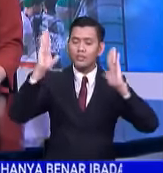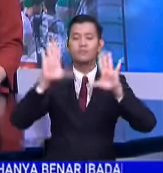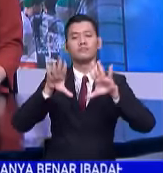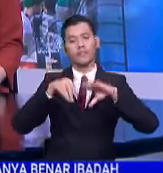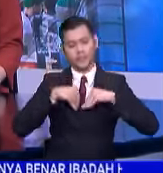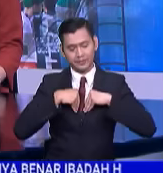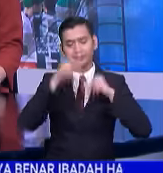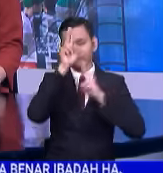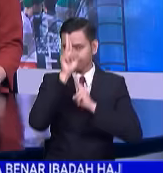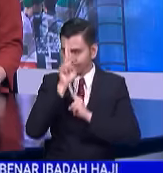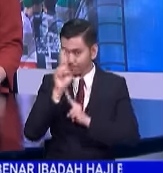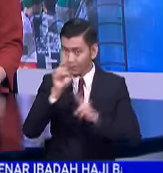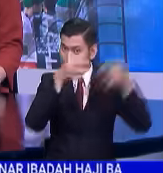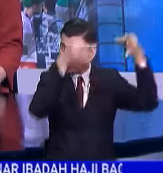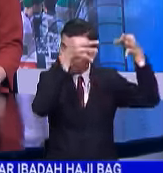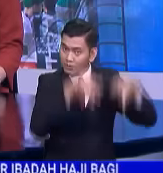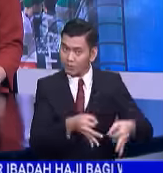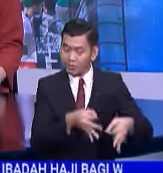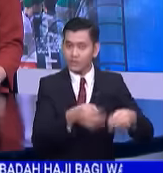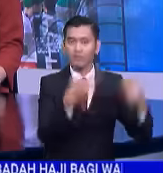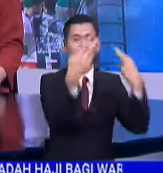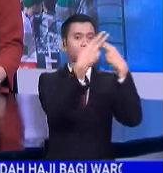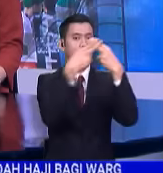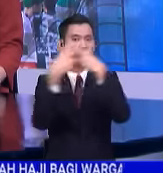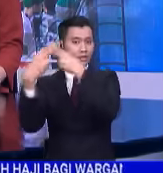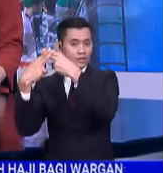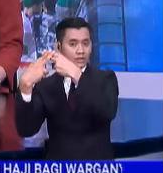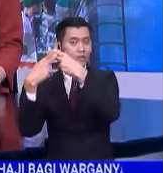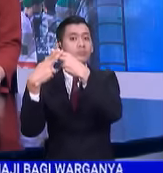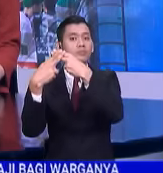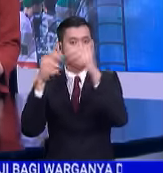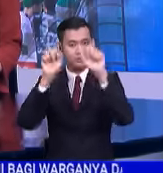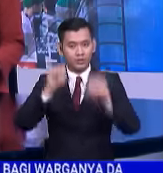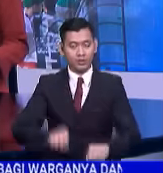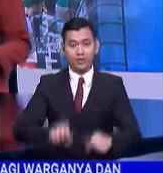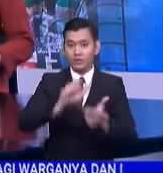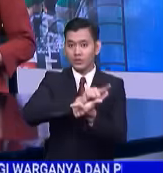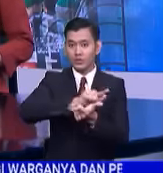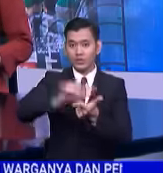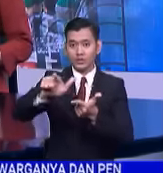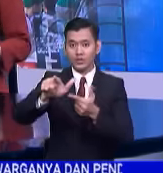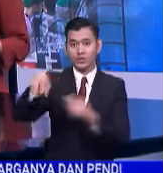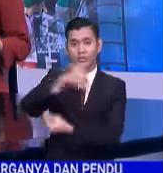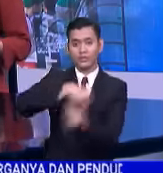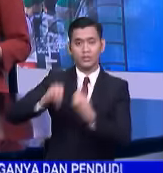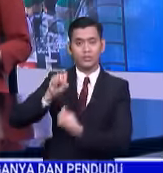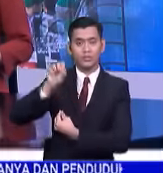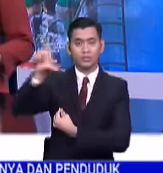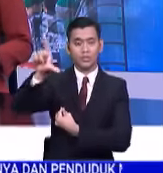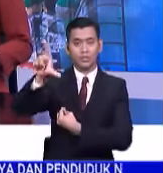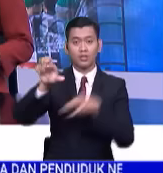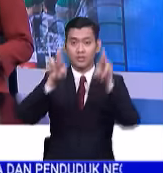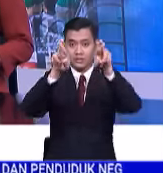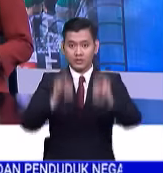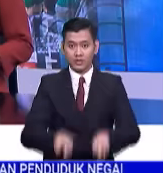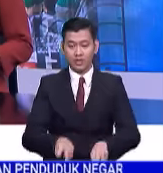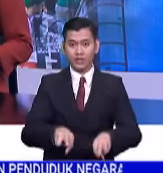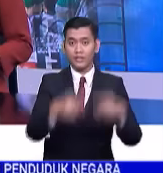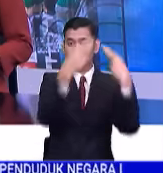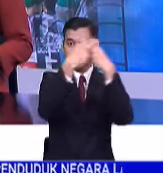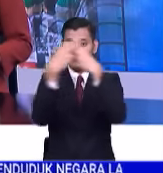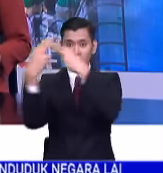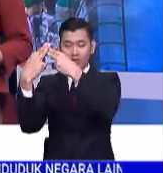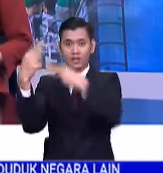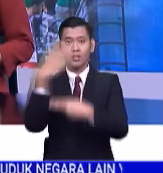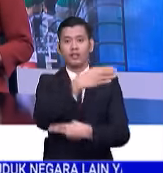dan menghormati keputusan Kerajaan Arab Saudi hanya membenarkan ibadah haji dijalankan warga negaranya dan penduduk negara